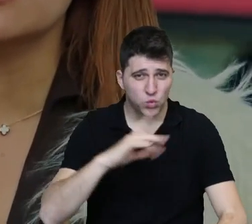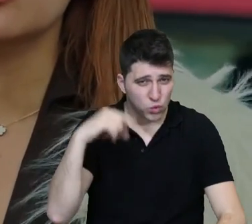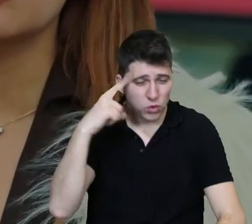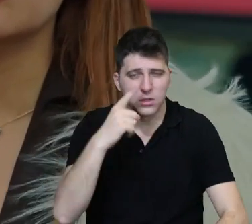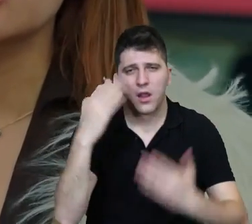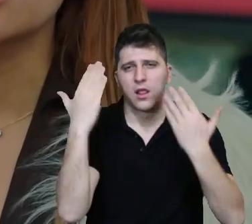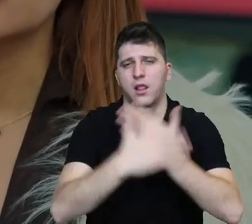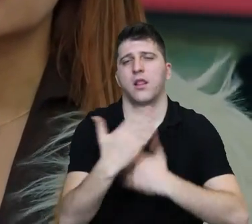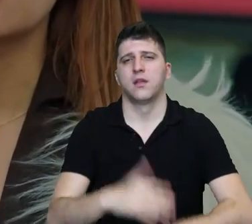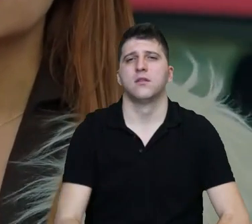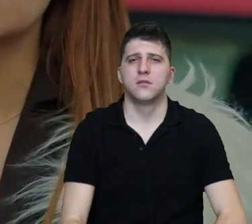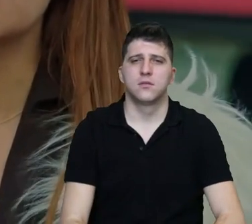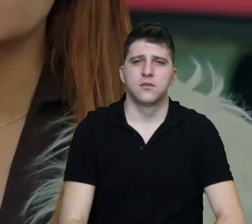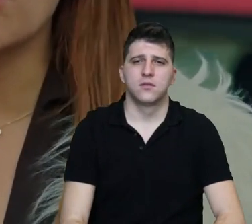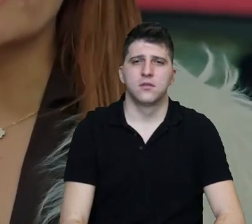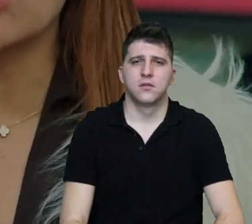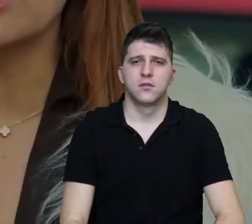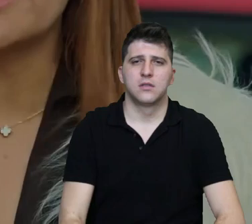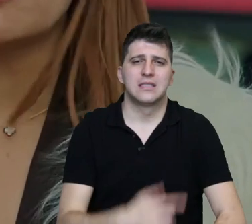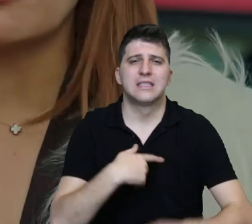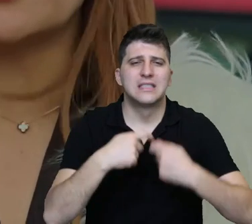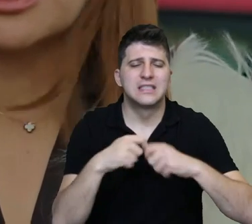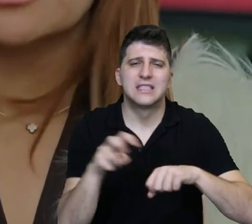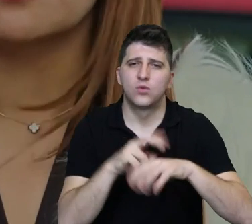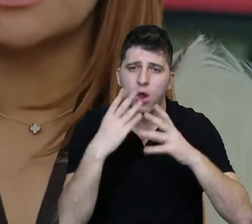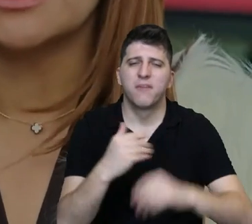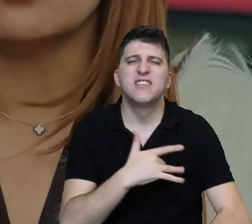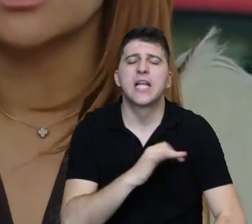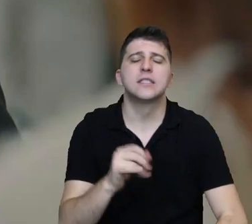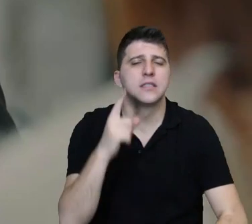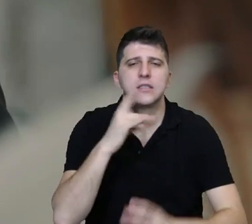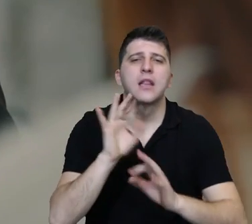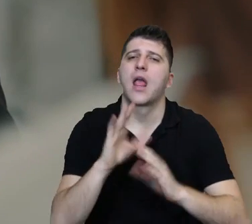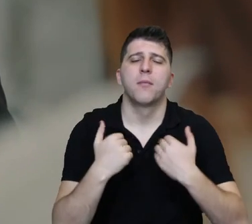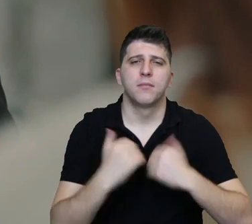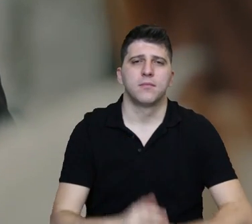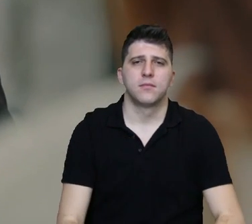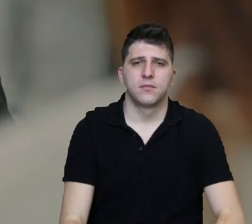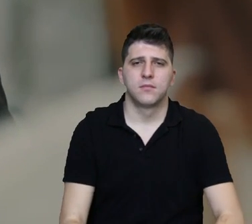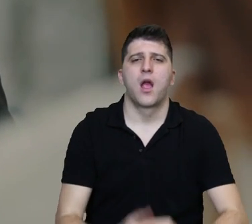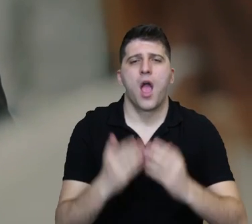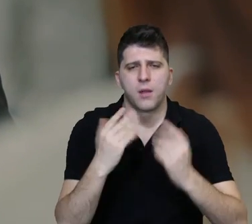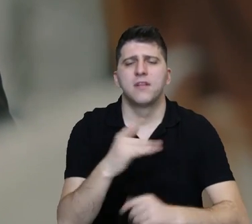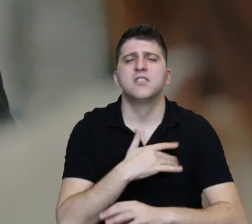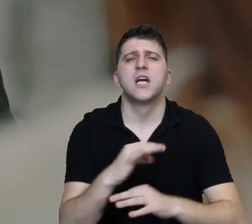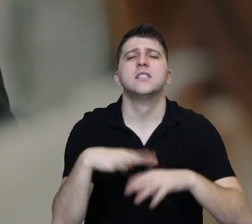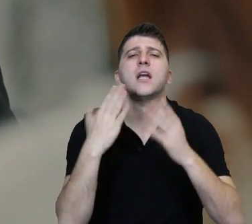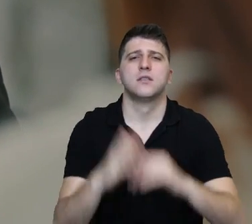düşünüyorsanız yanılıyorsunuz. Kırgın ve öfkeli olabilirim ama vicdansız biri değilim. Elbette